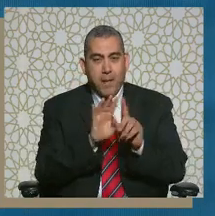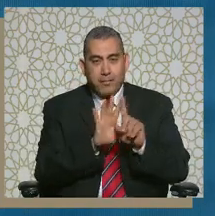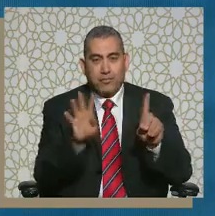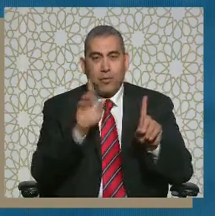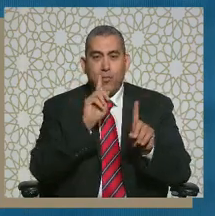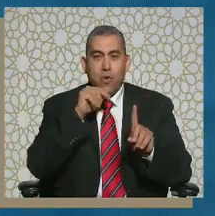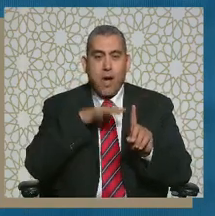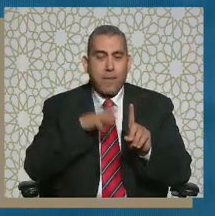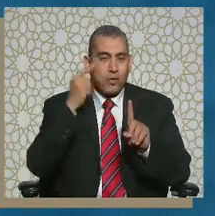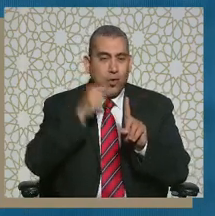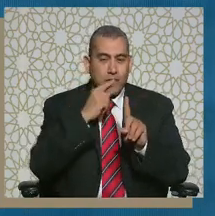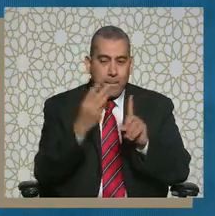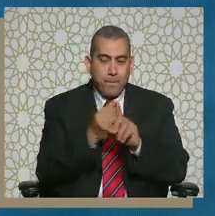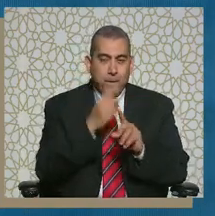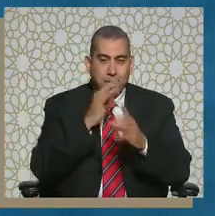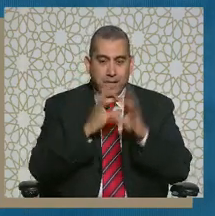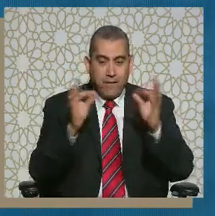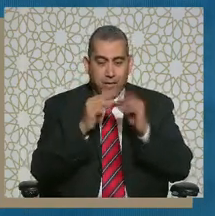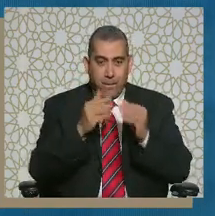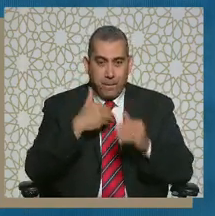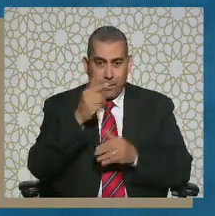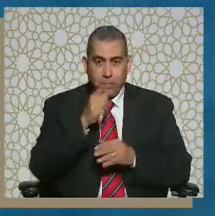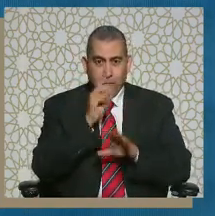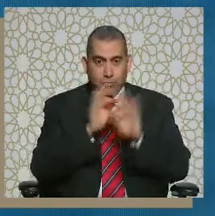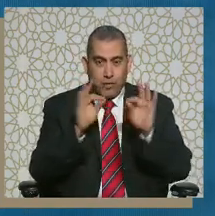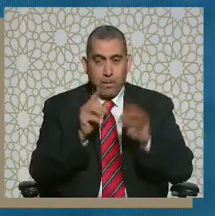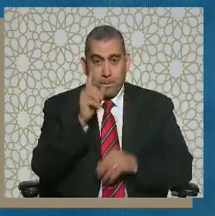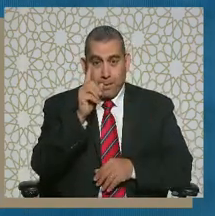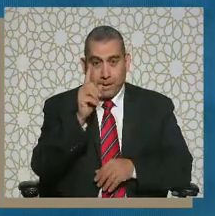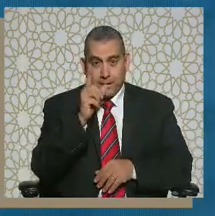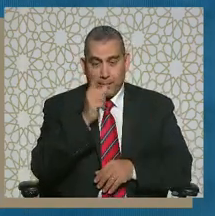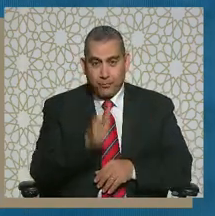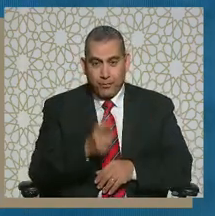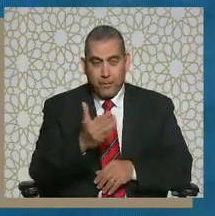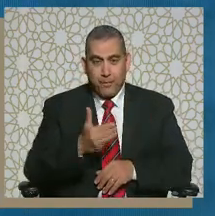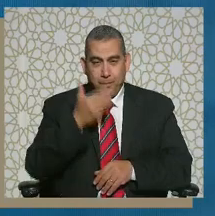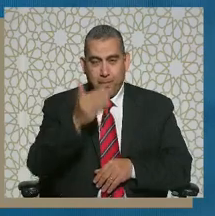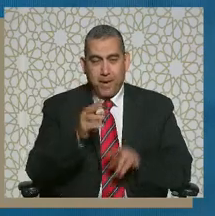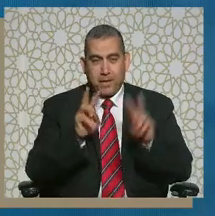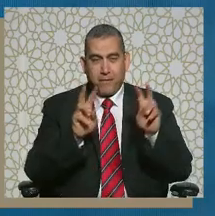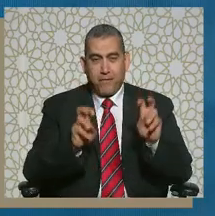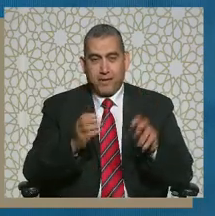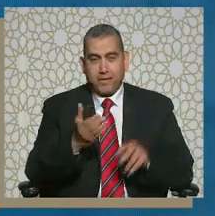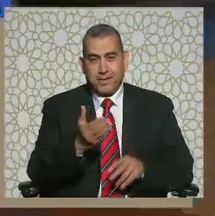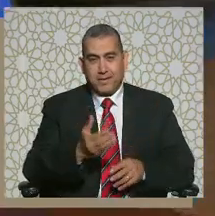هنتكلم عنه بالتفصيل ولكن بعد